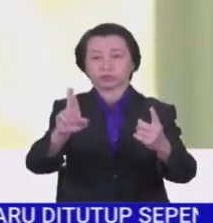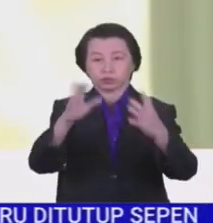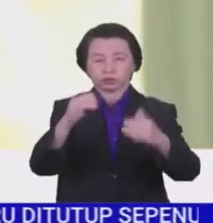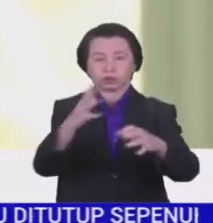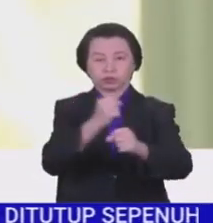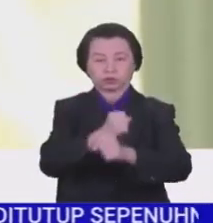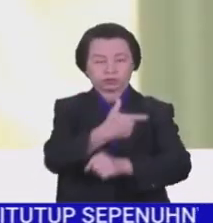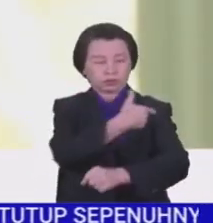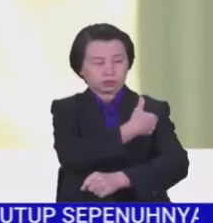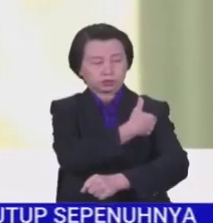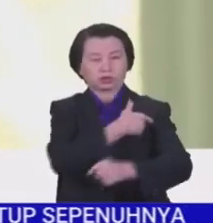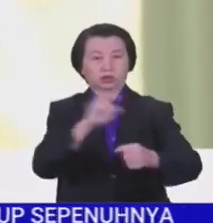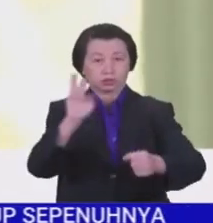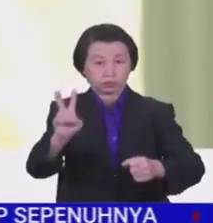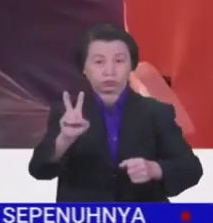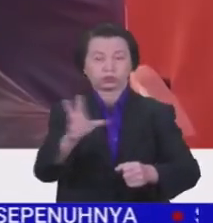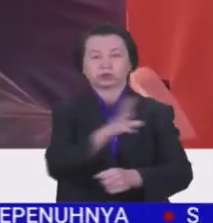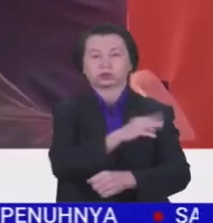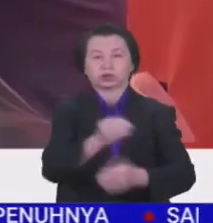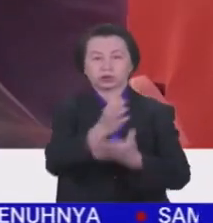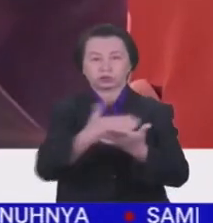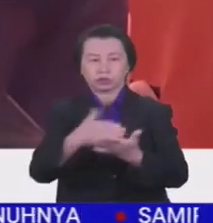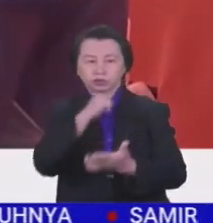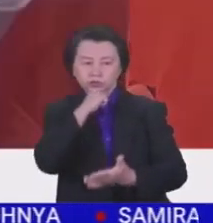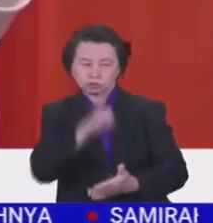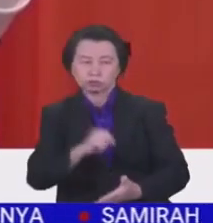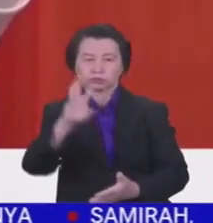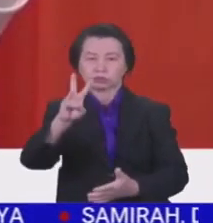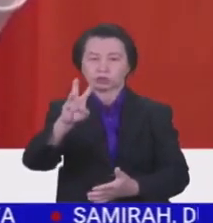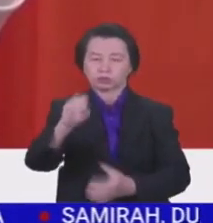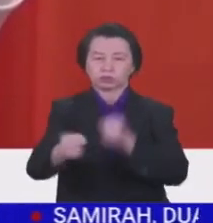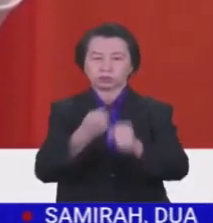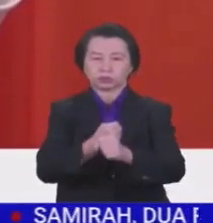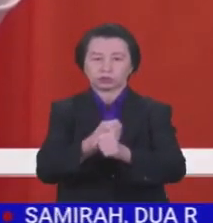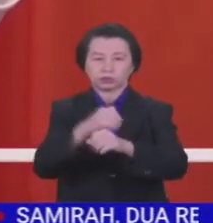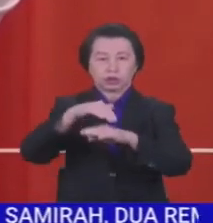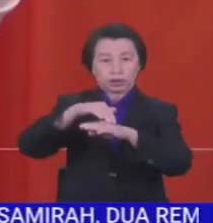menerima dos penggalak kedua. Sebahagiannya berusia 60 tahun dan ke atas.